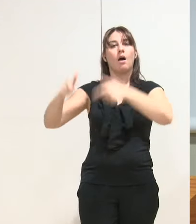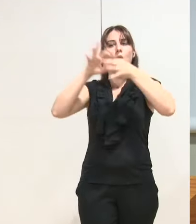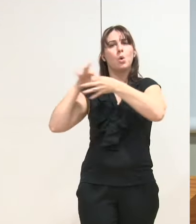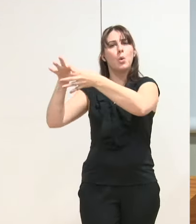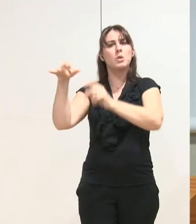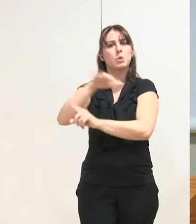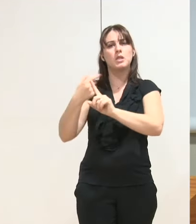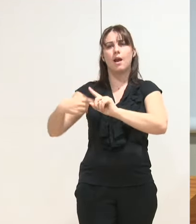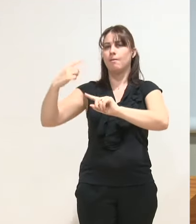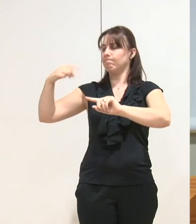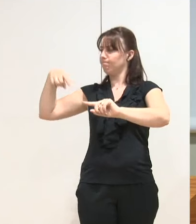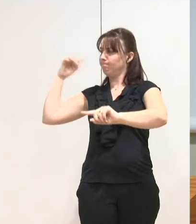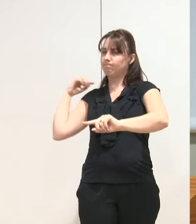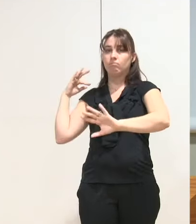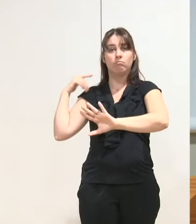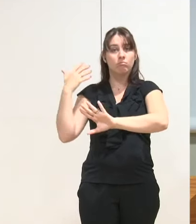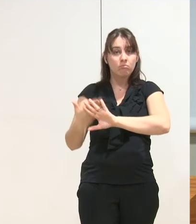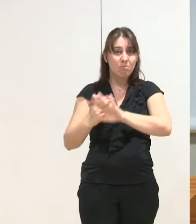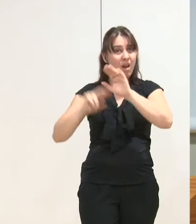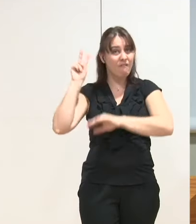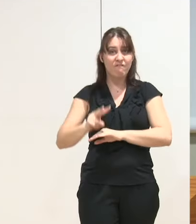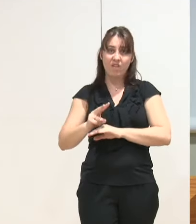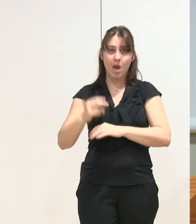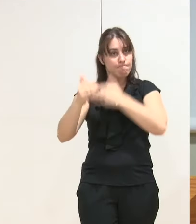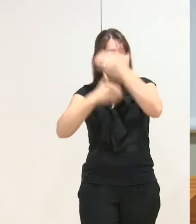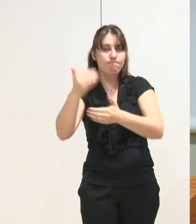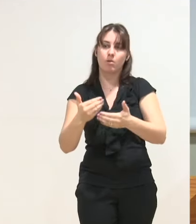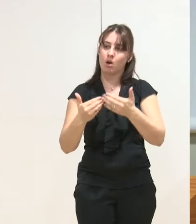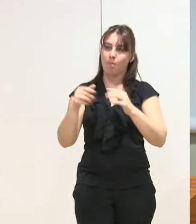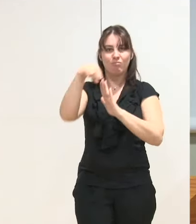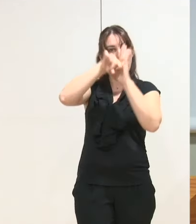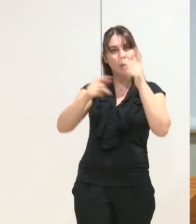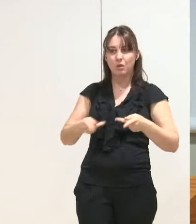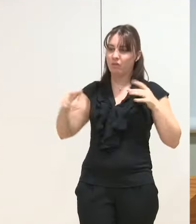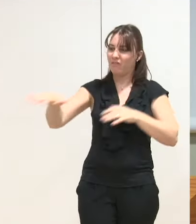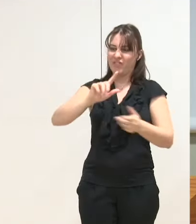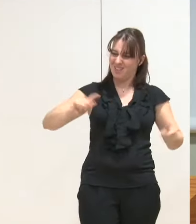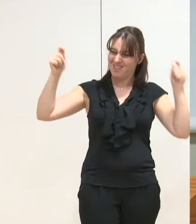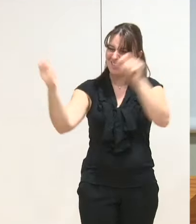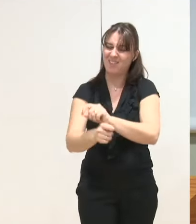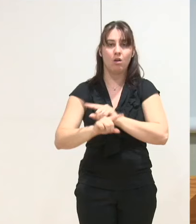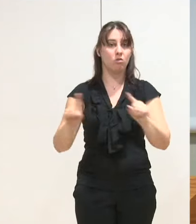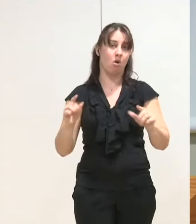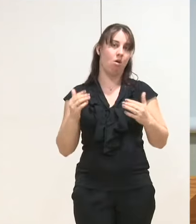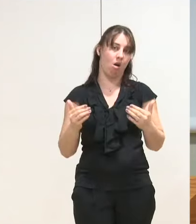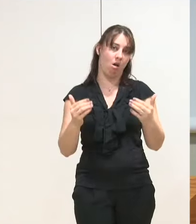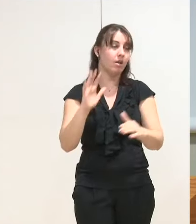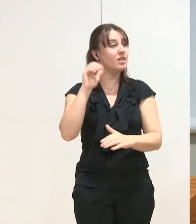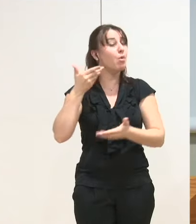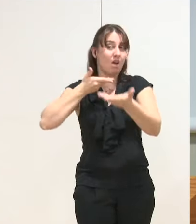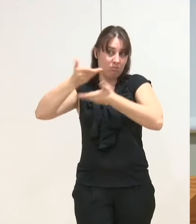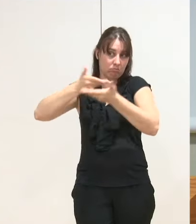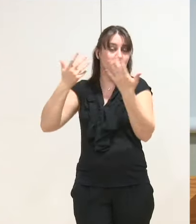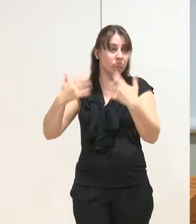sociale sans qu'il y ait eu une avancée majeure on va dire dans les conditions de vie de ces quartiers-là donc nous avons pu évoquer cela et